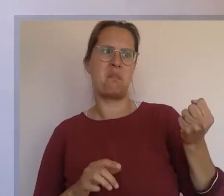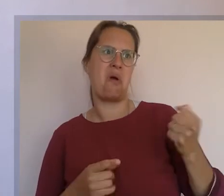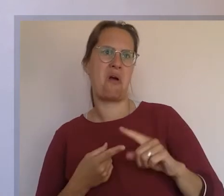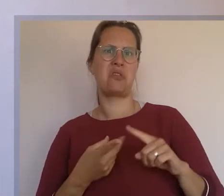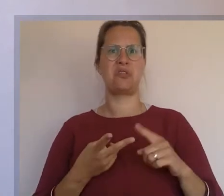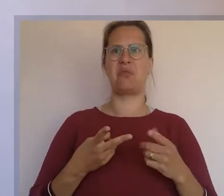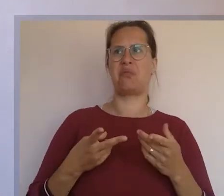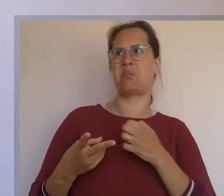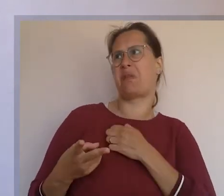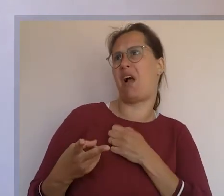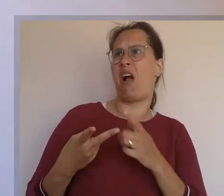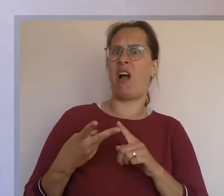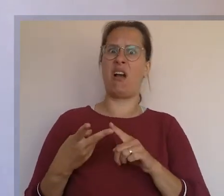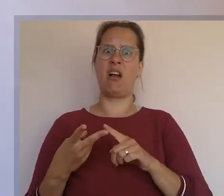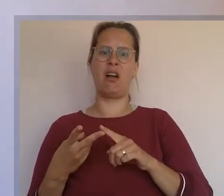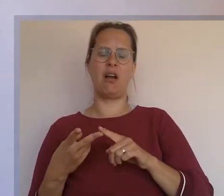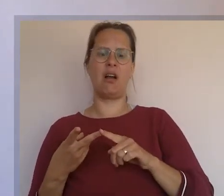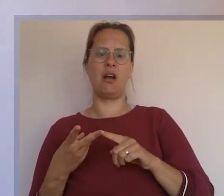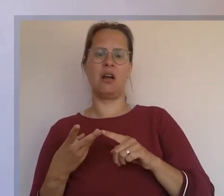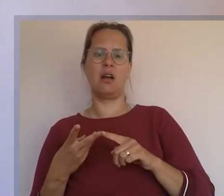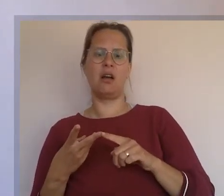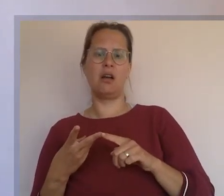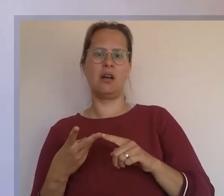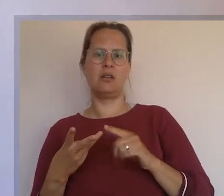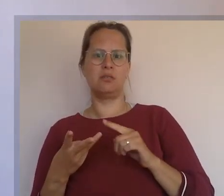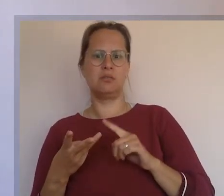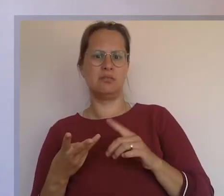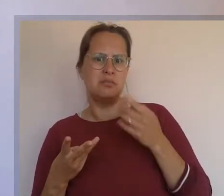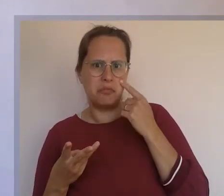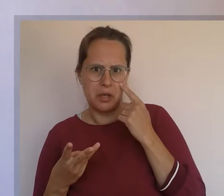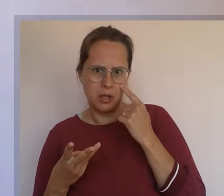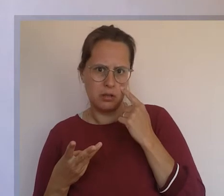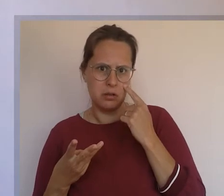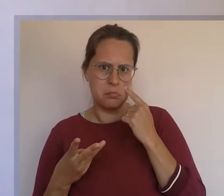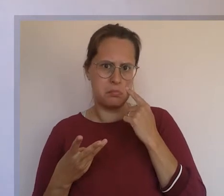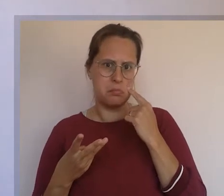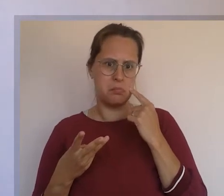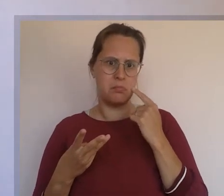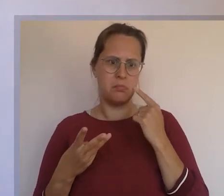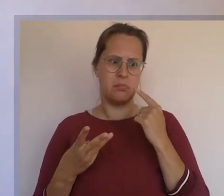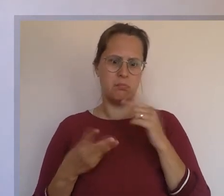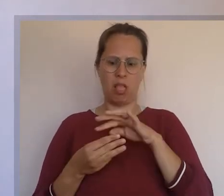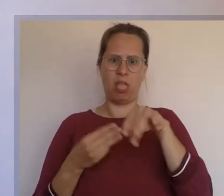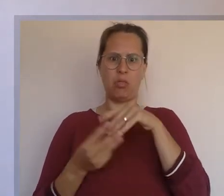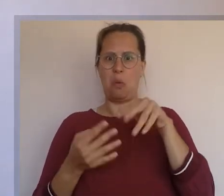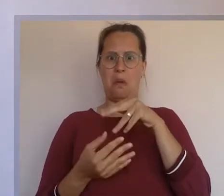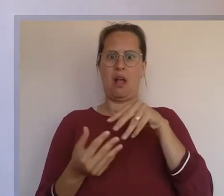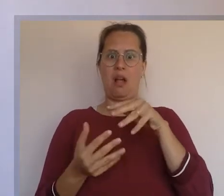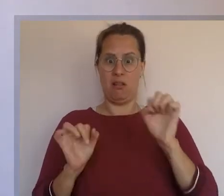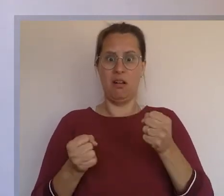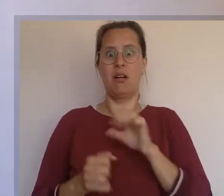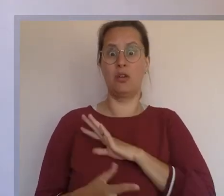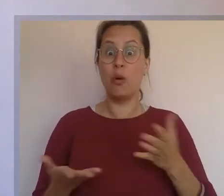Boos of een beetje bang of misschien verdrietig. Dat kan je ook door